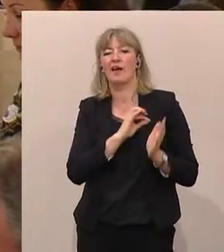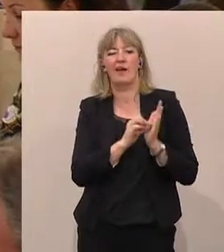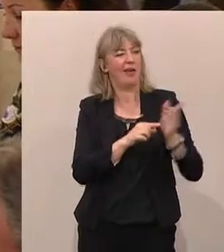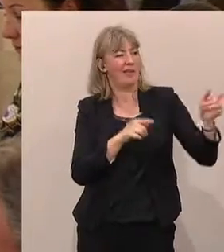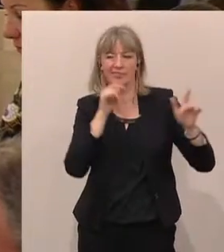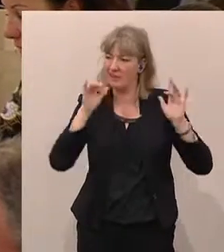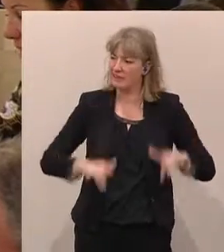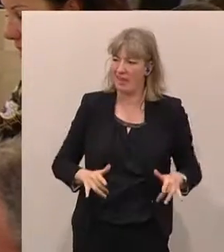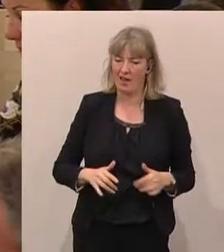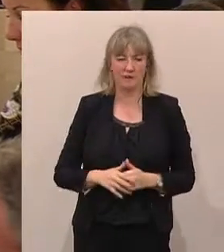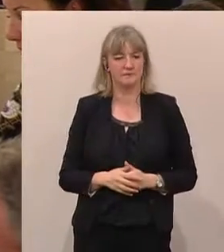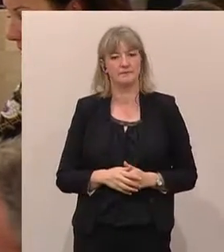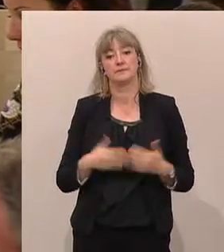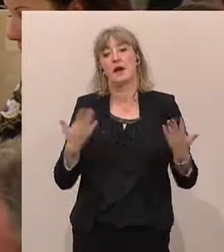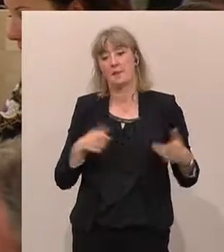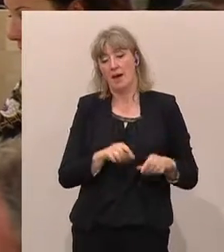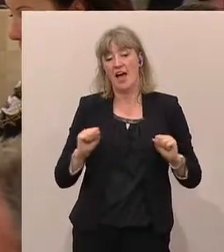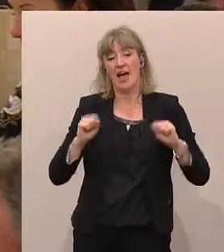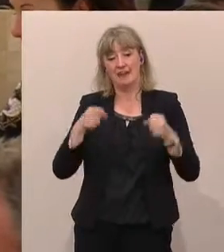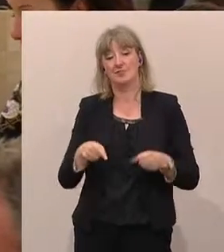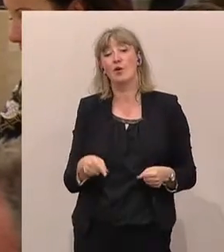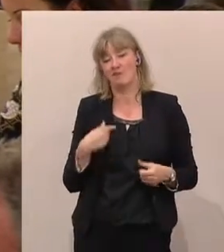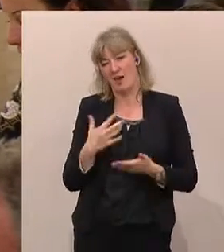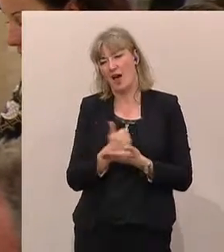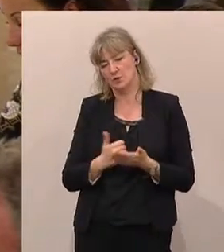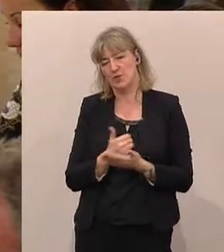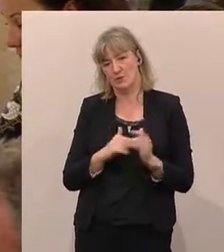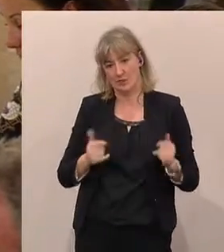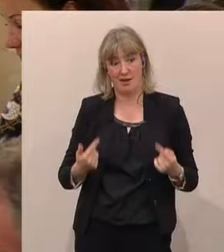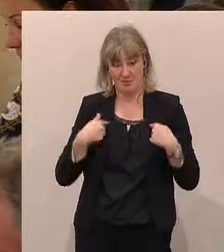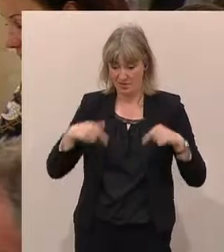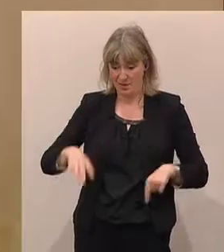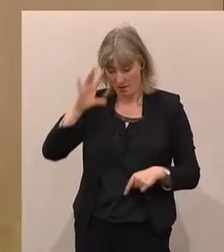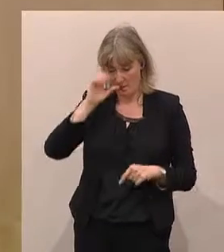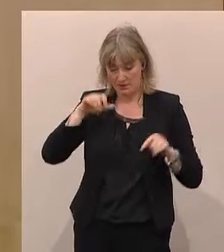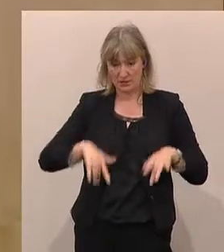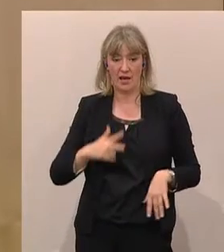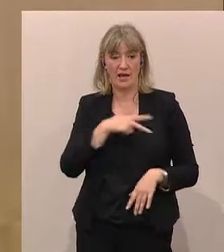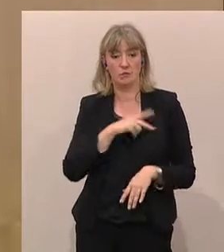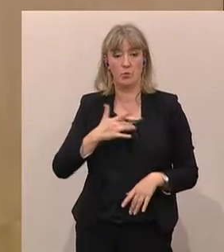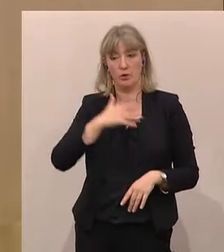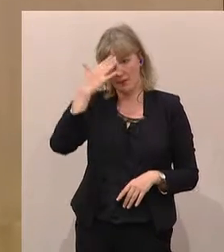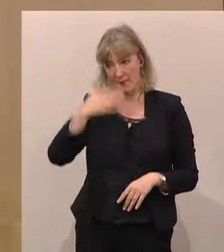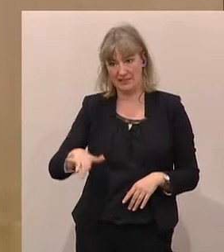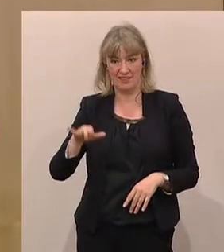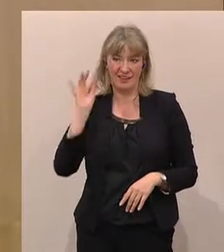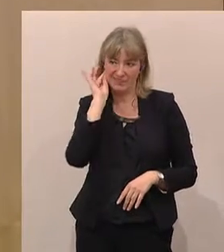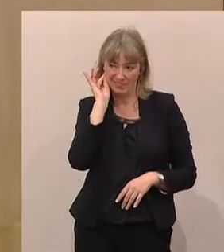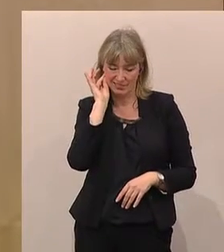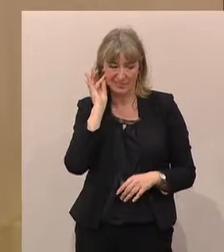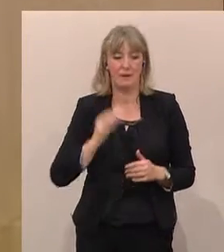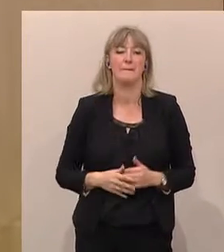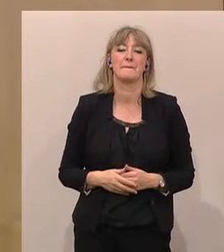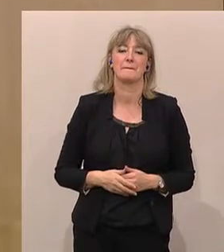aber diese Aktion wurde auch ausgenutzt. Und ich habe bei mir im Bezirk eine SPÖ-Bürgermeisterin, die